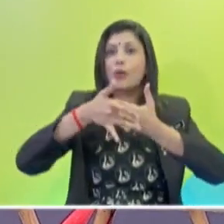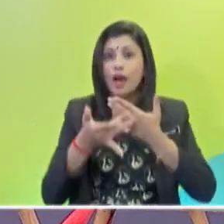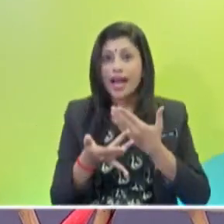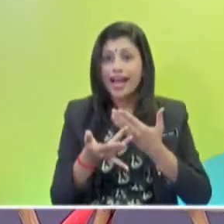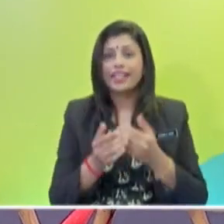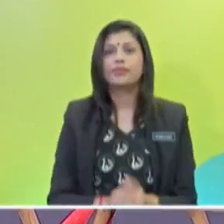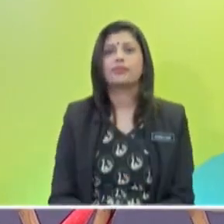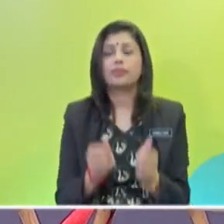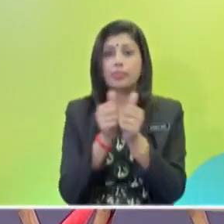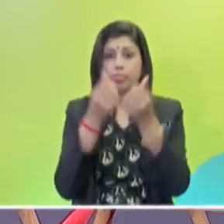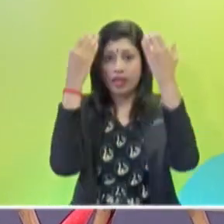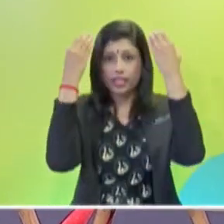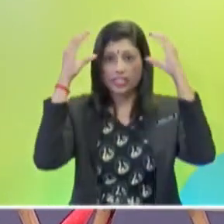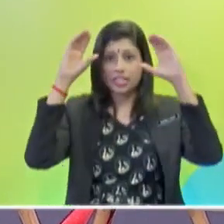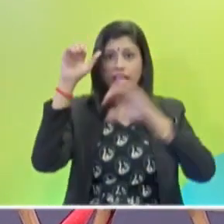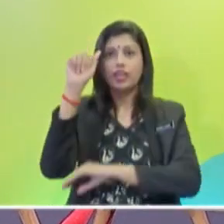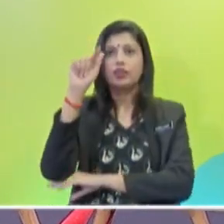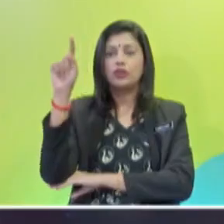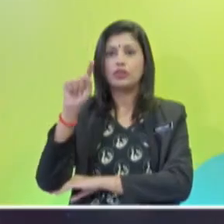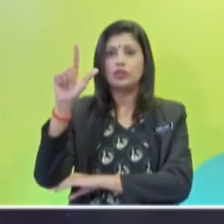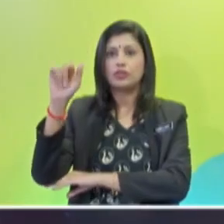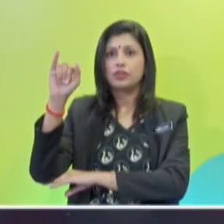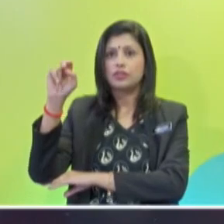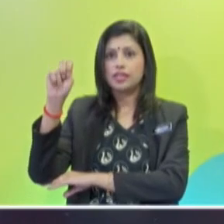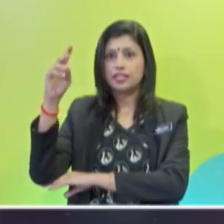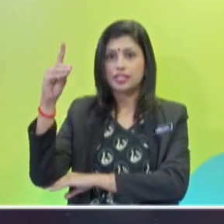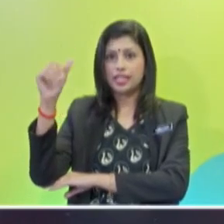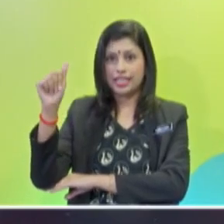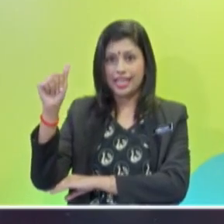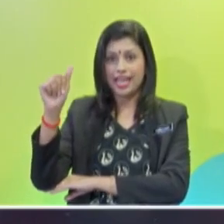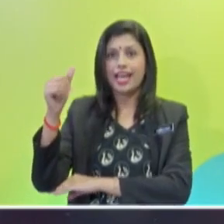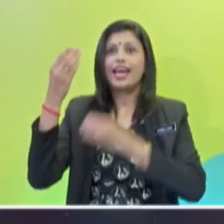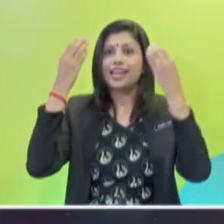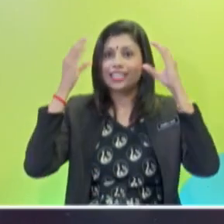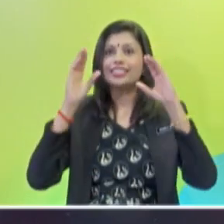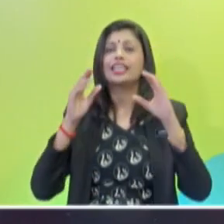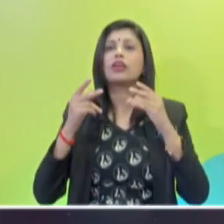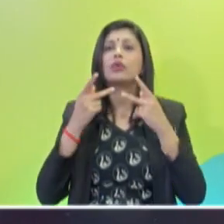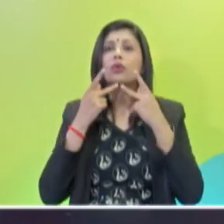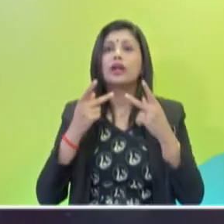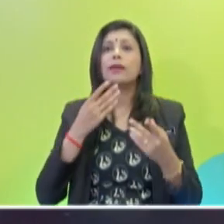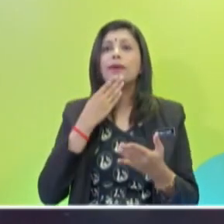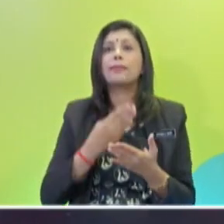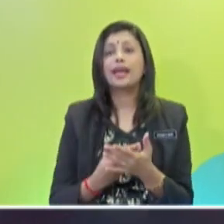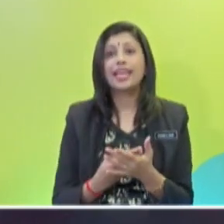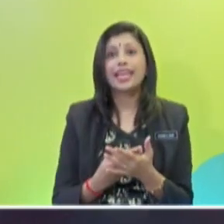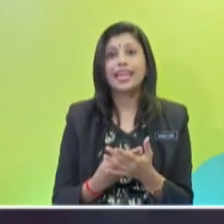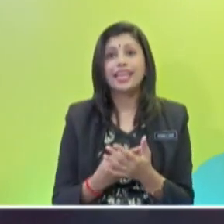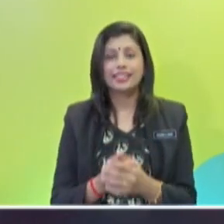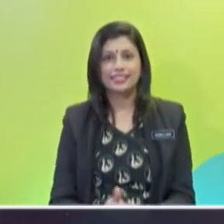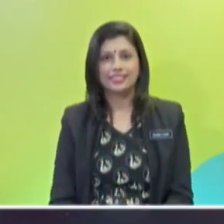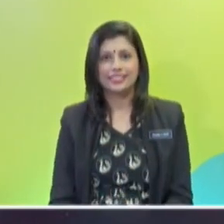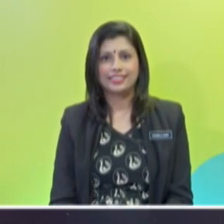ini? Ini dia Cikgu Azlinda. Apa khabar, Cikgu? Baik, Alhamdulillah, Umar. Ya. Cikgu bukan ke yang... lain